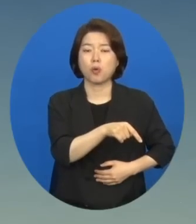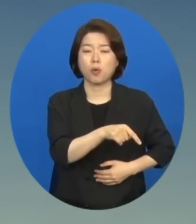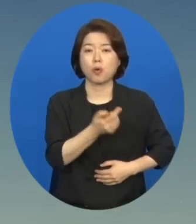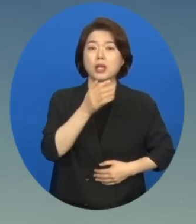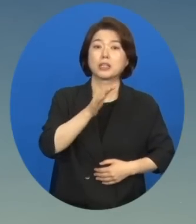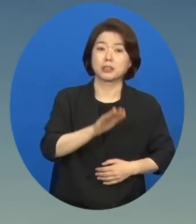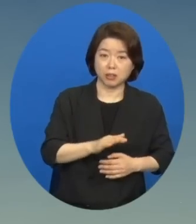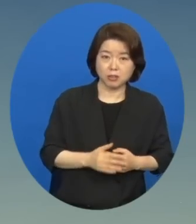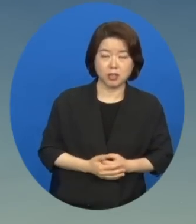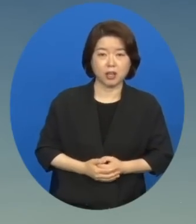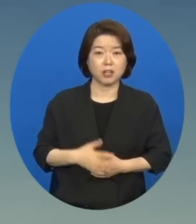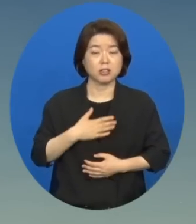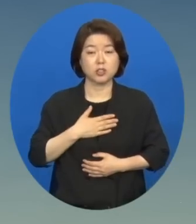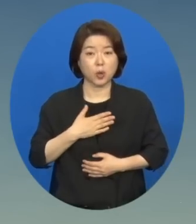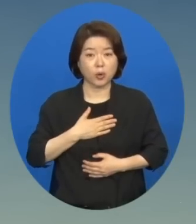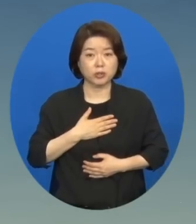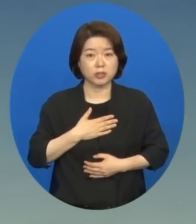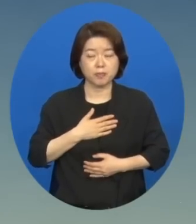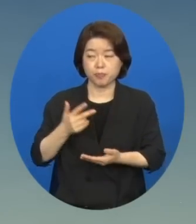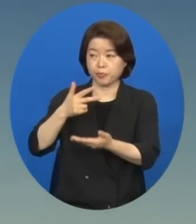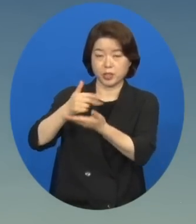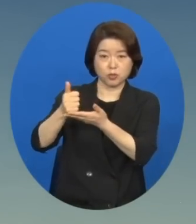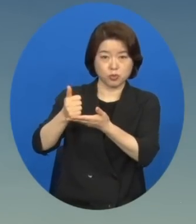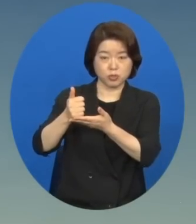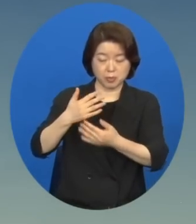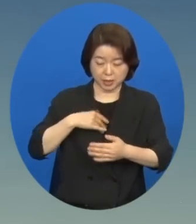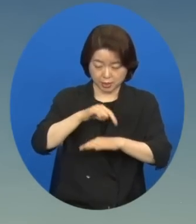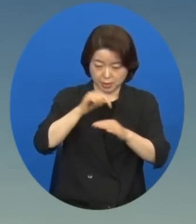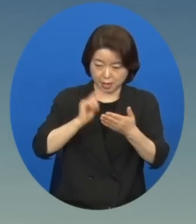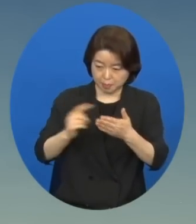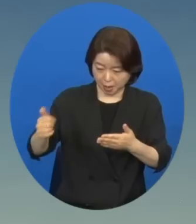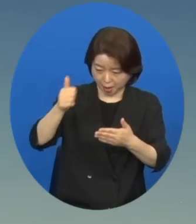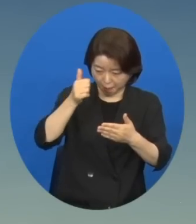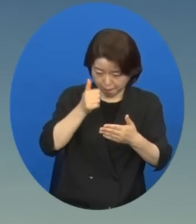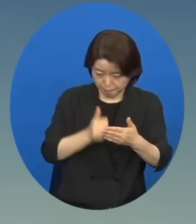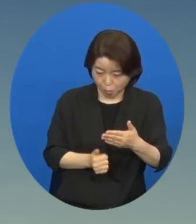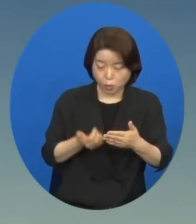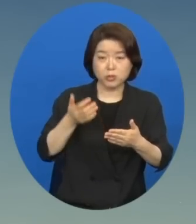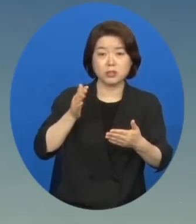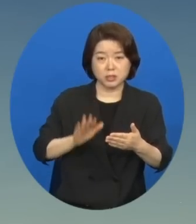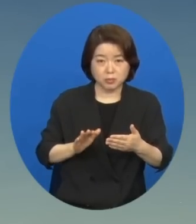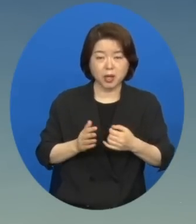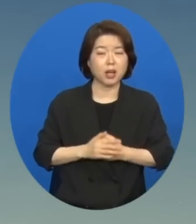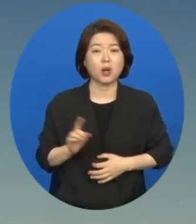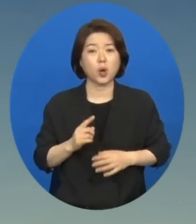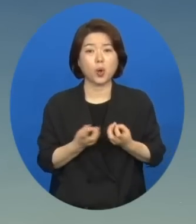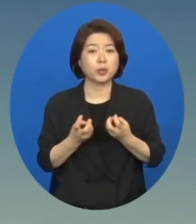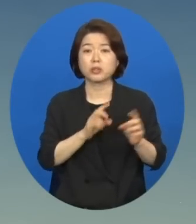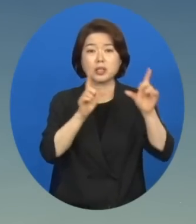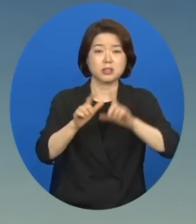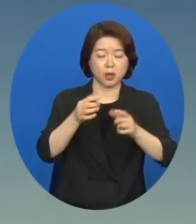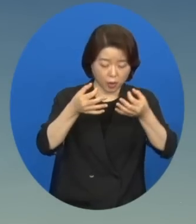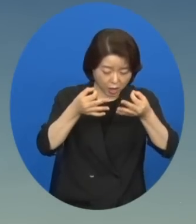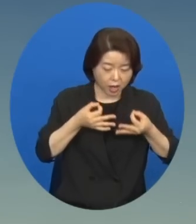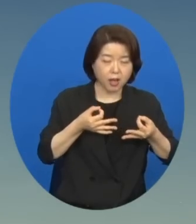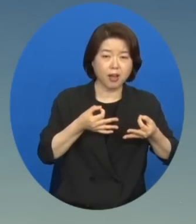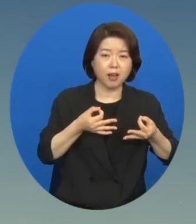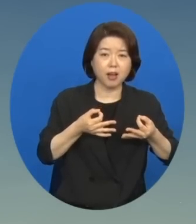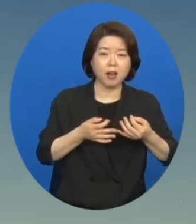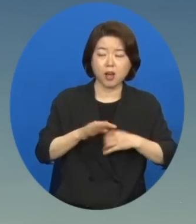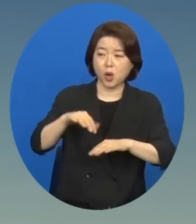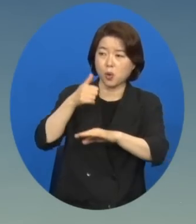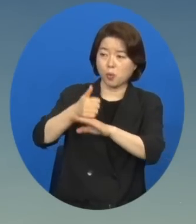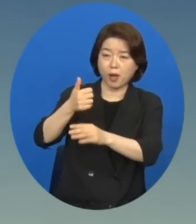그런데 저는 주님을 내 마음에 모셨다고 하면서도 어떻게 생활했는가?